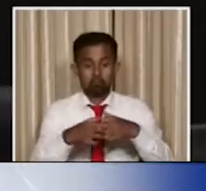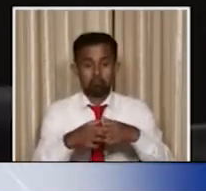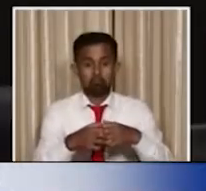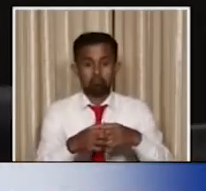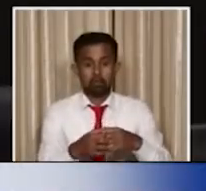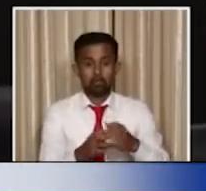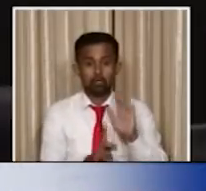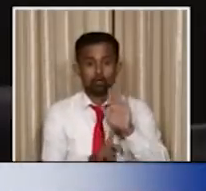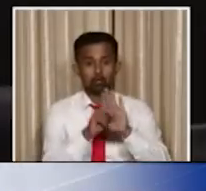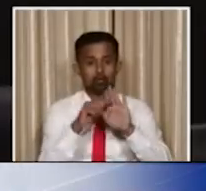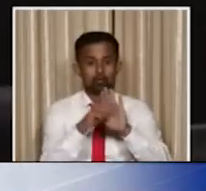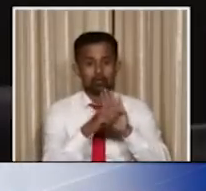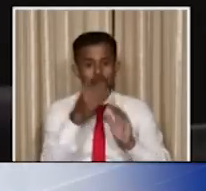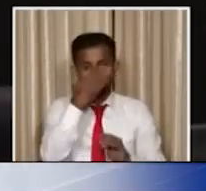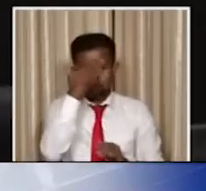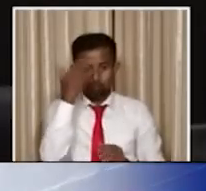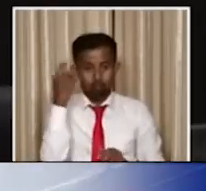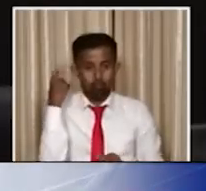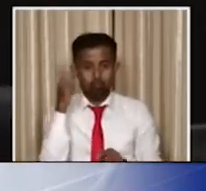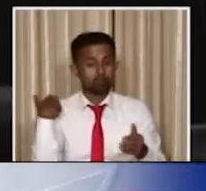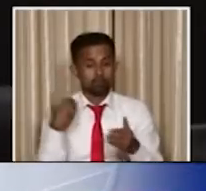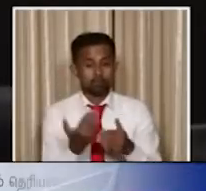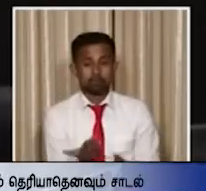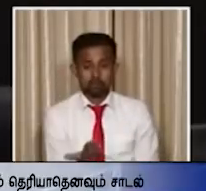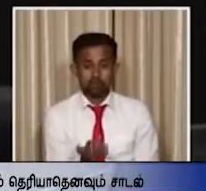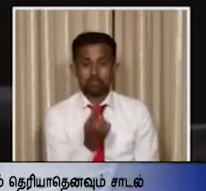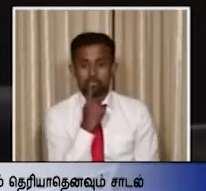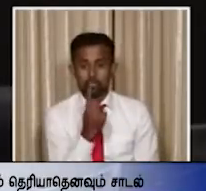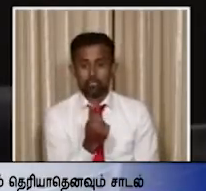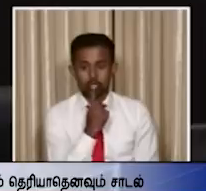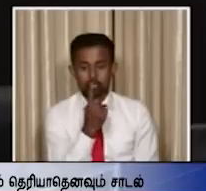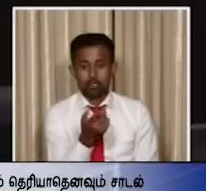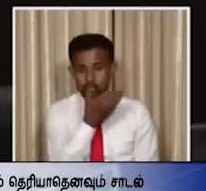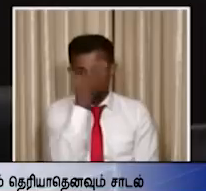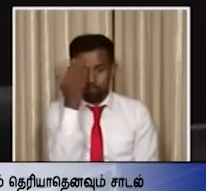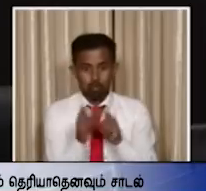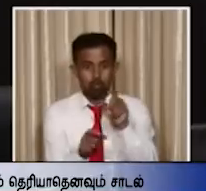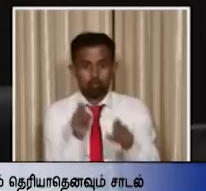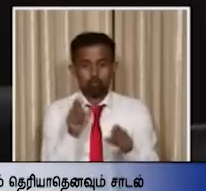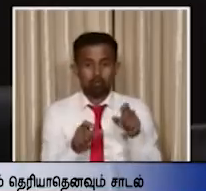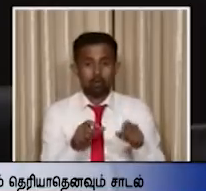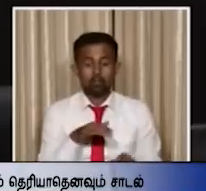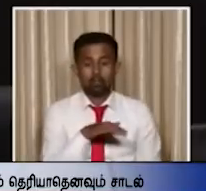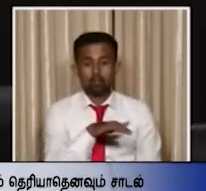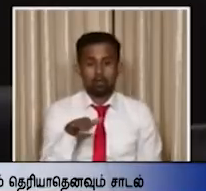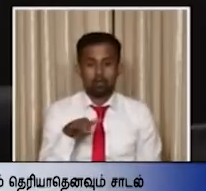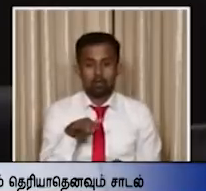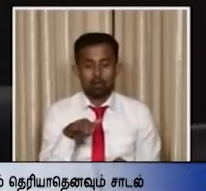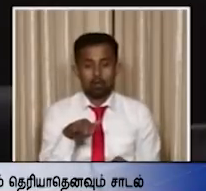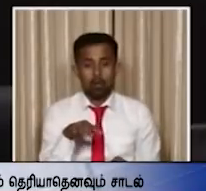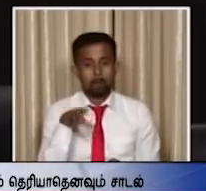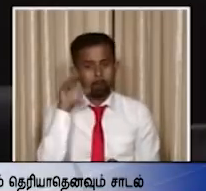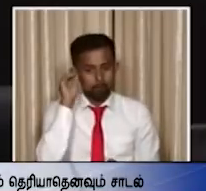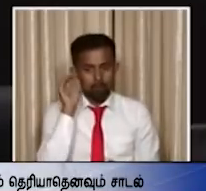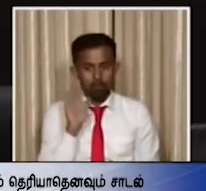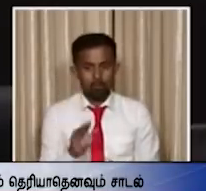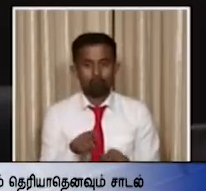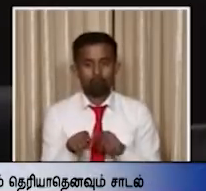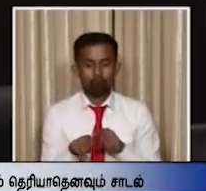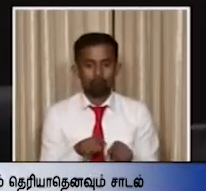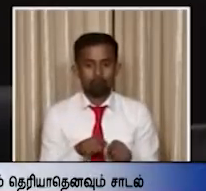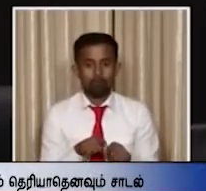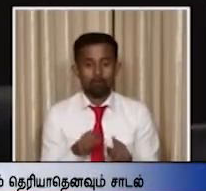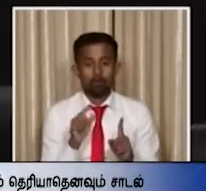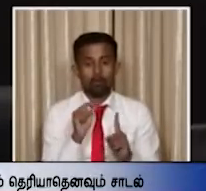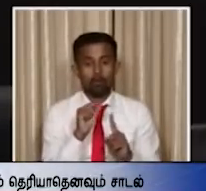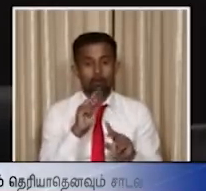வடகிழக்கு தமிழர்கள் நீண்ட காலமாக கோரி வருகின்ற அடிப்படையிலே தமிழர்களுடைய தேசம் உரிமை சுயநிர்ணய உரிமை அங்கீகரிக்கப்பட்ட அடிப்படையிலான ஒரு சமஷ்டி